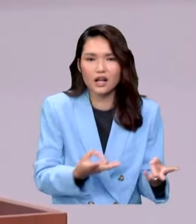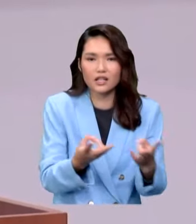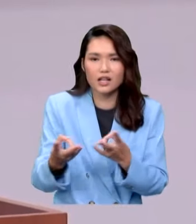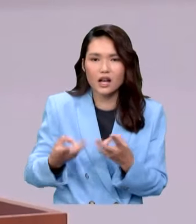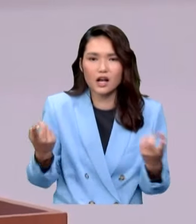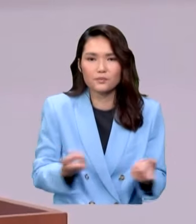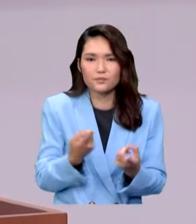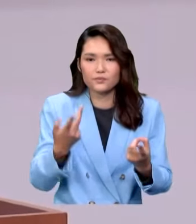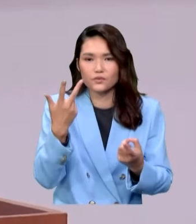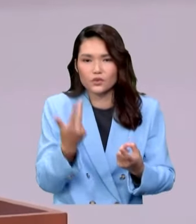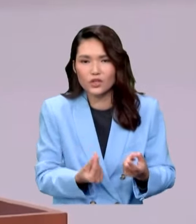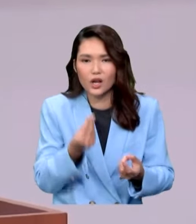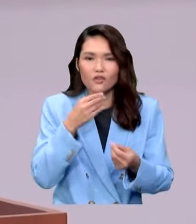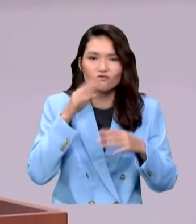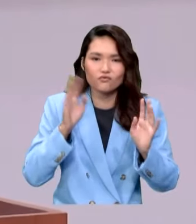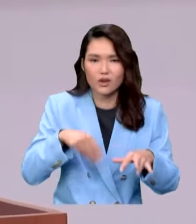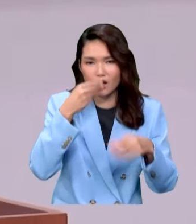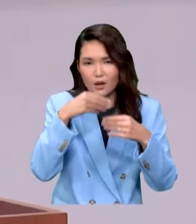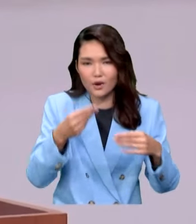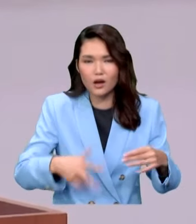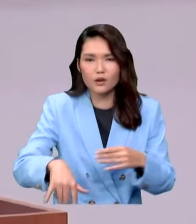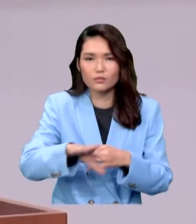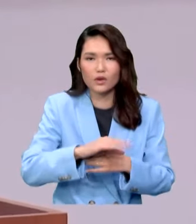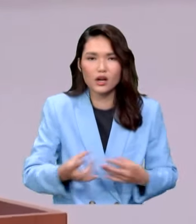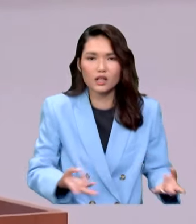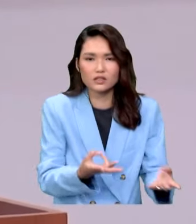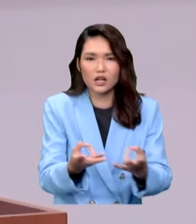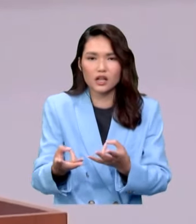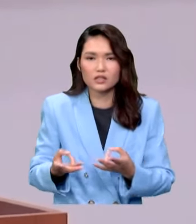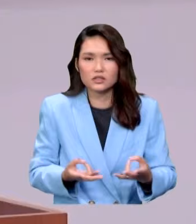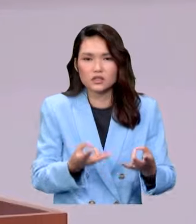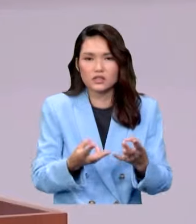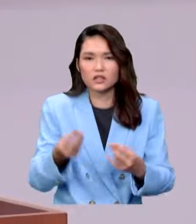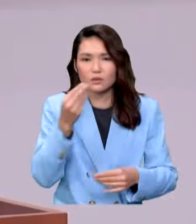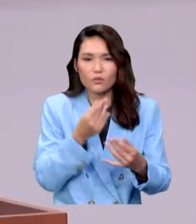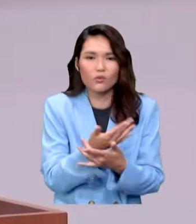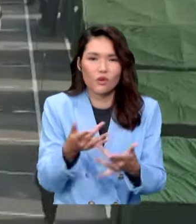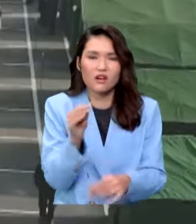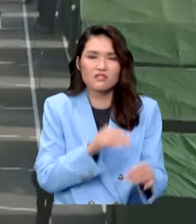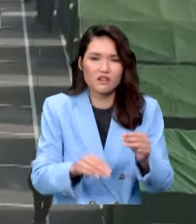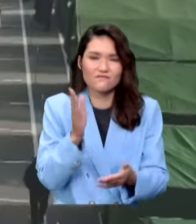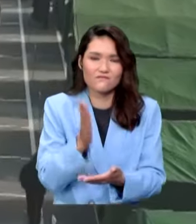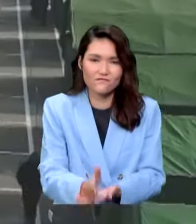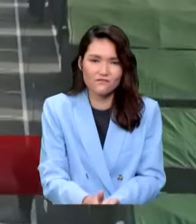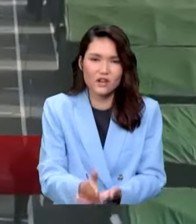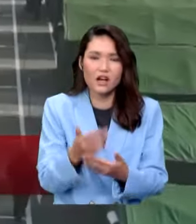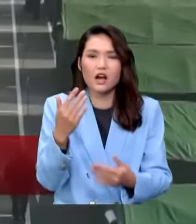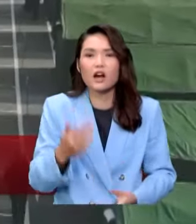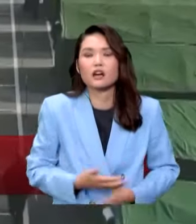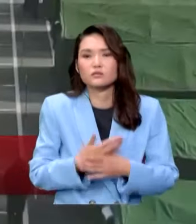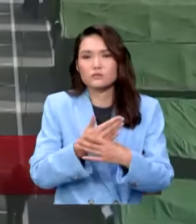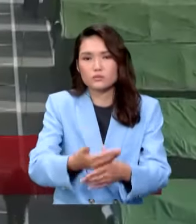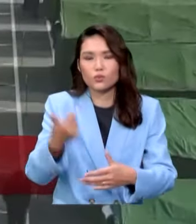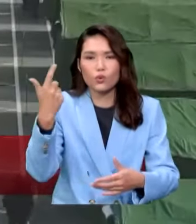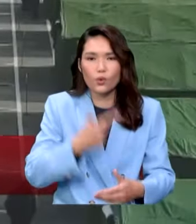инвентарь на питание на 3 дня. Значит, все необходимые вещи там будут. Сондай-ақ гуманитарлық көмекті қабылдау